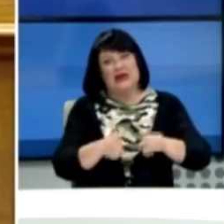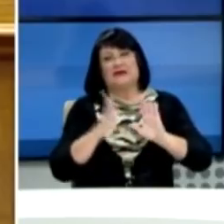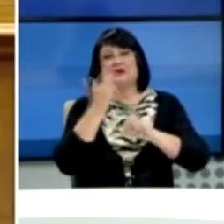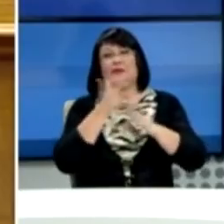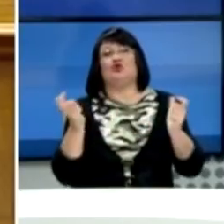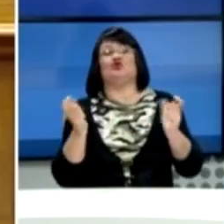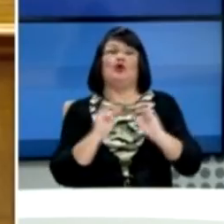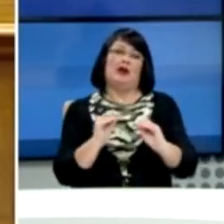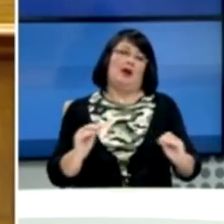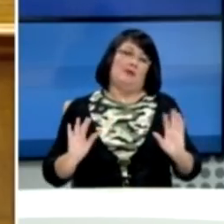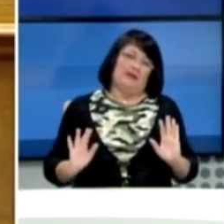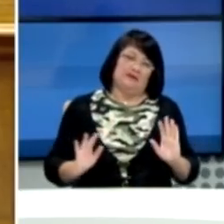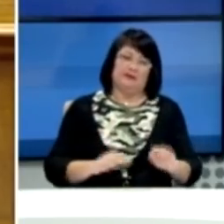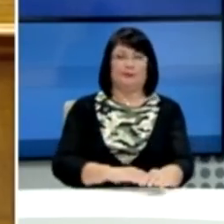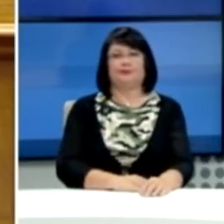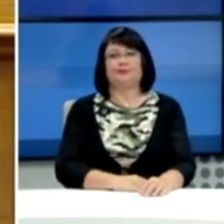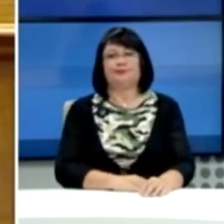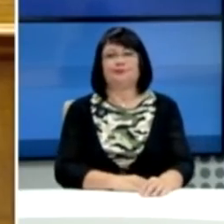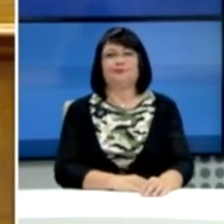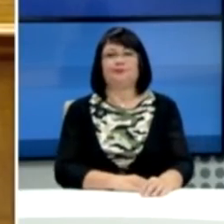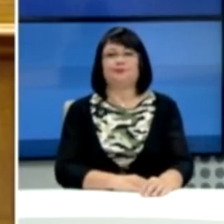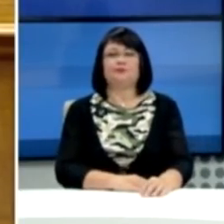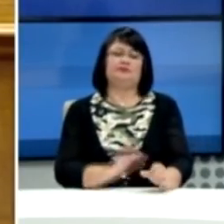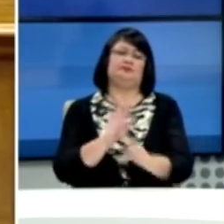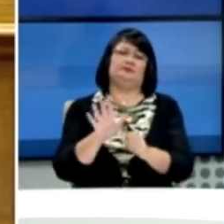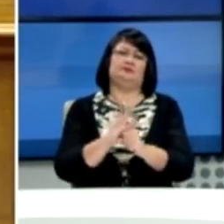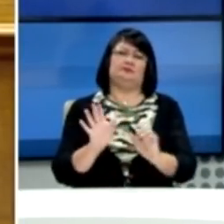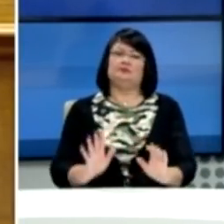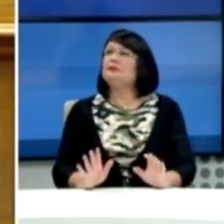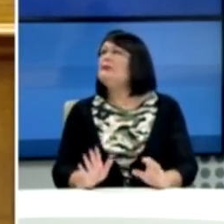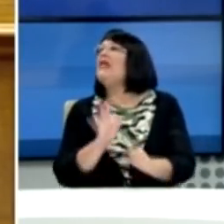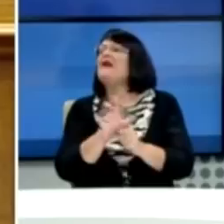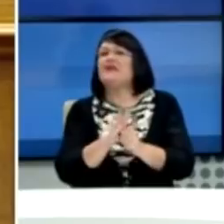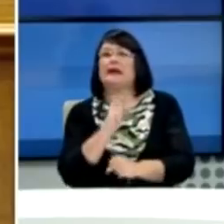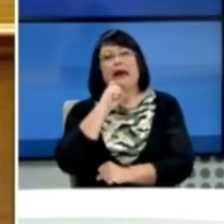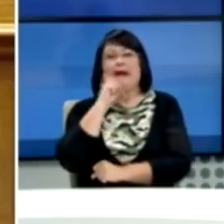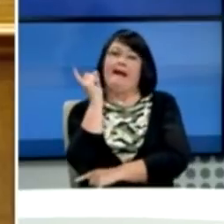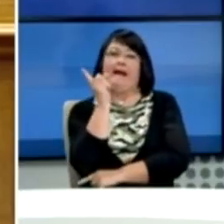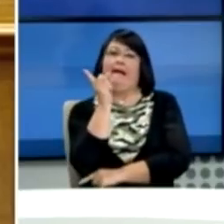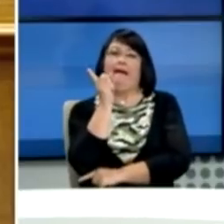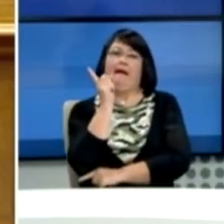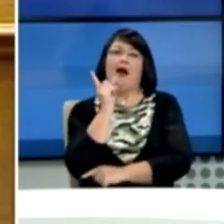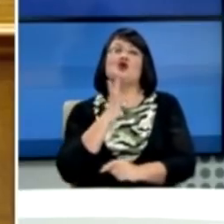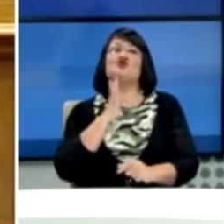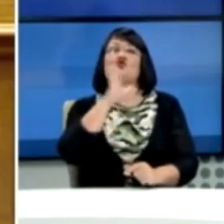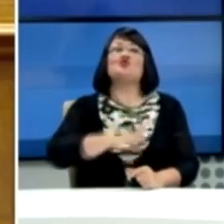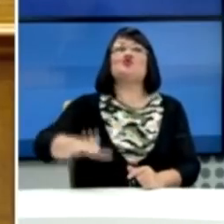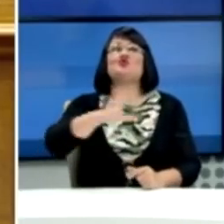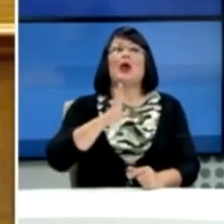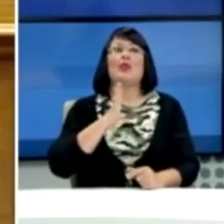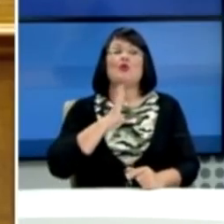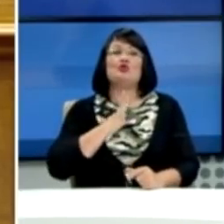άλλο τρόπο στη μορφωτική διαδικασία. Και δεν φτάνει αυτό. Δεν φτάνει που κουνάτε το δάχτυλο στο λαό, στη